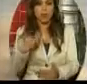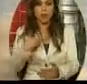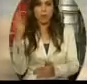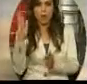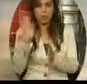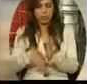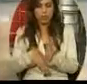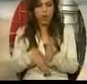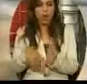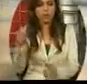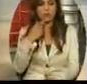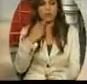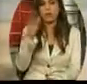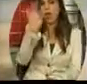מהעמלה שלנו